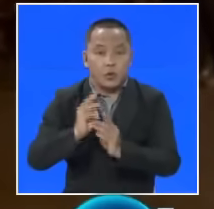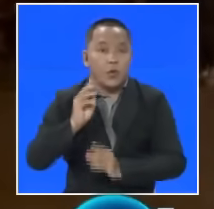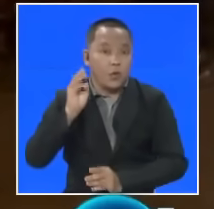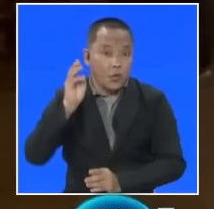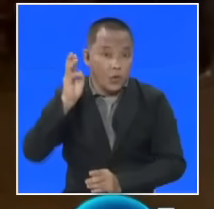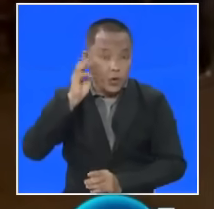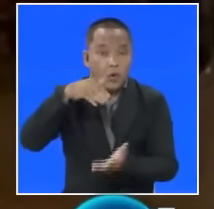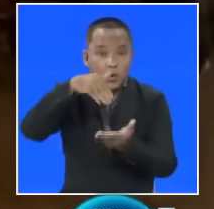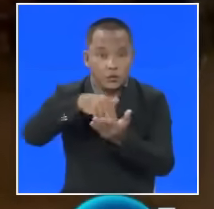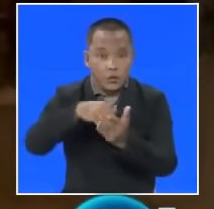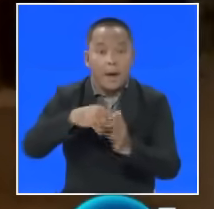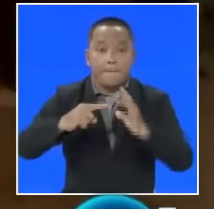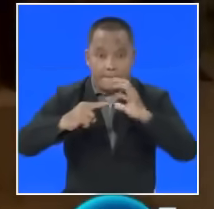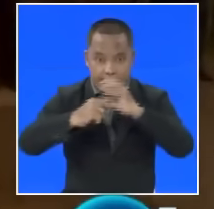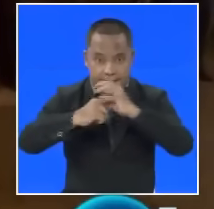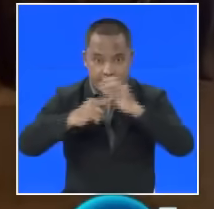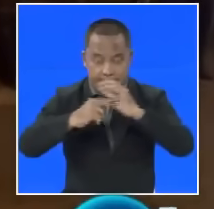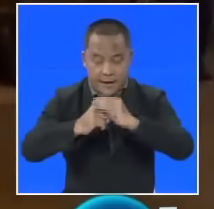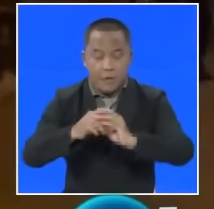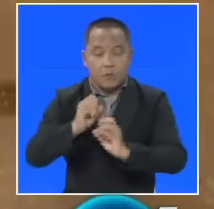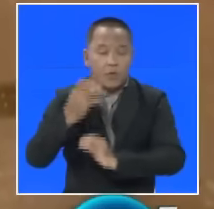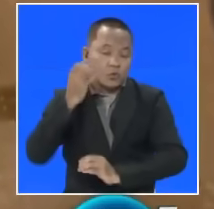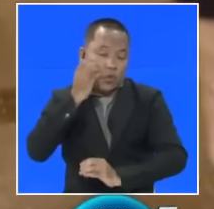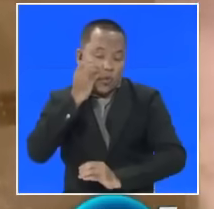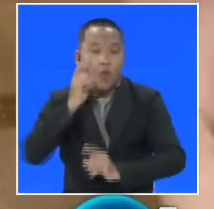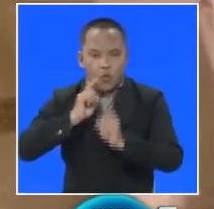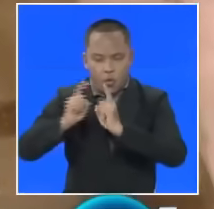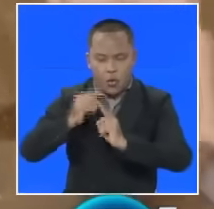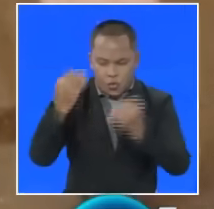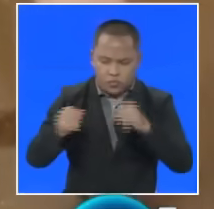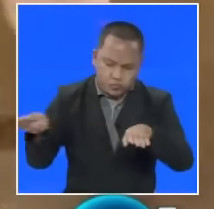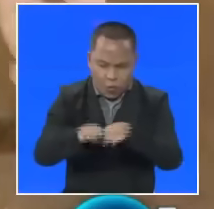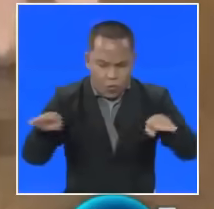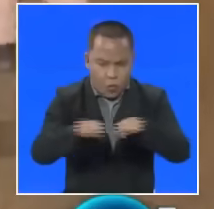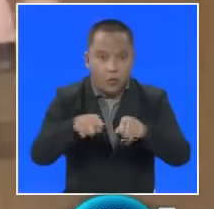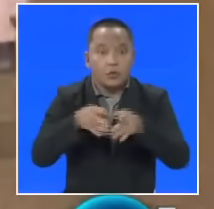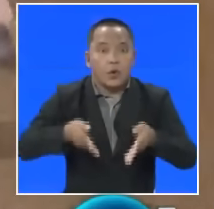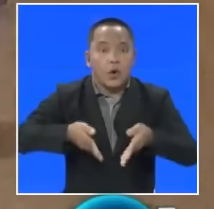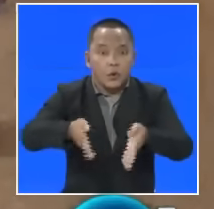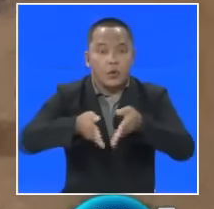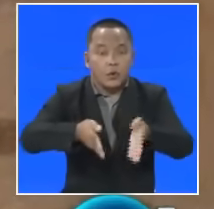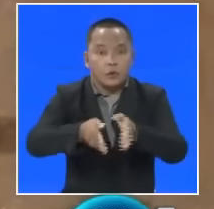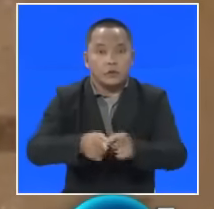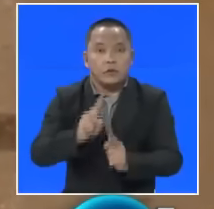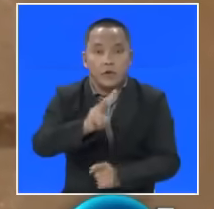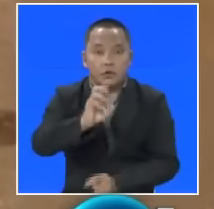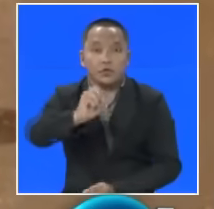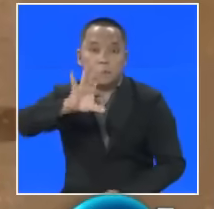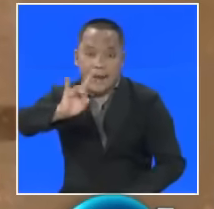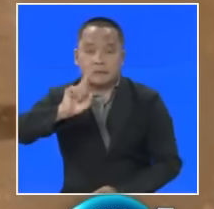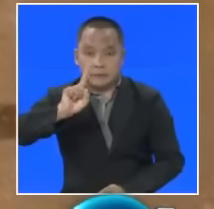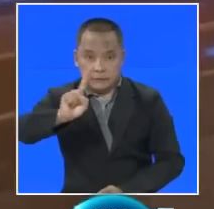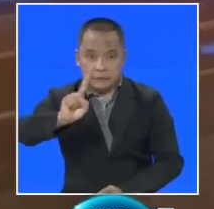ริบูรณ์ธรรมสถานเมืองพัทยาเขาก็รับแจ้งเหตุว่ามีรถยนต์เฉียวชนกันบนถนนทางหลวงชนบท